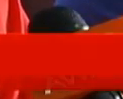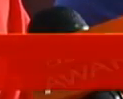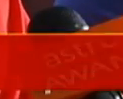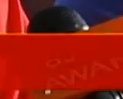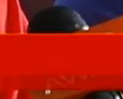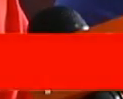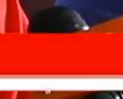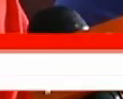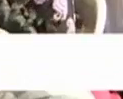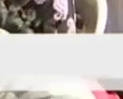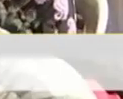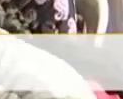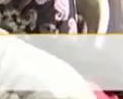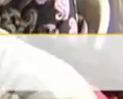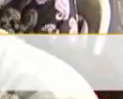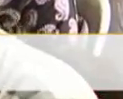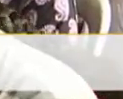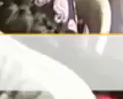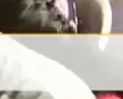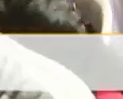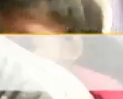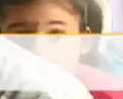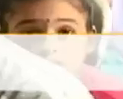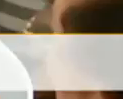jangan ada agenda jatuhkan